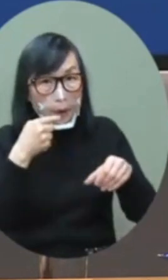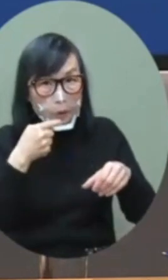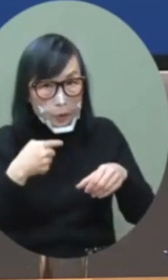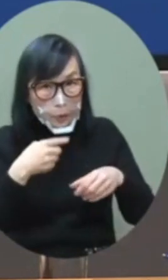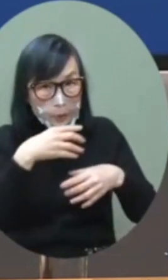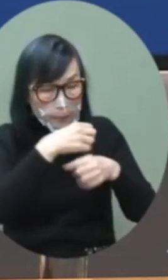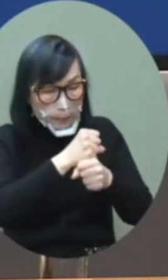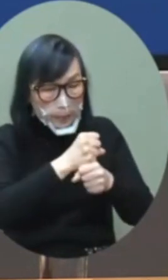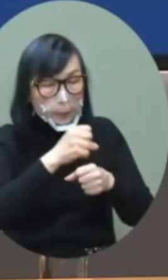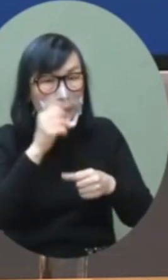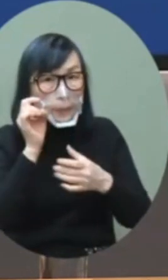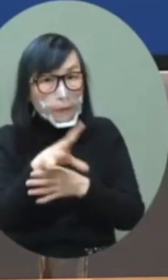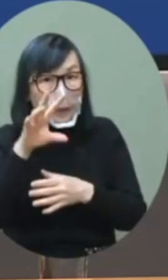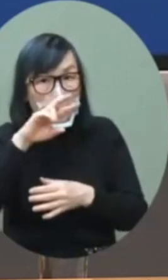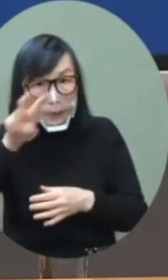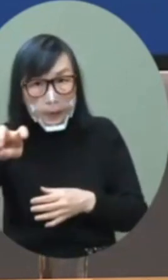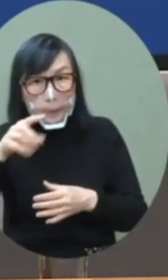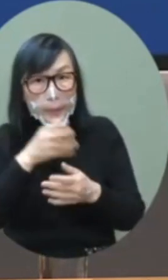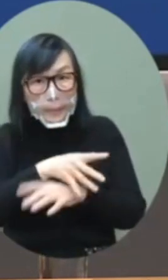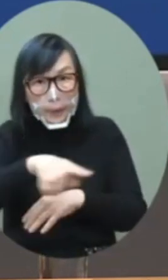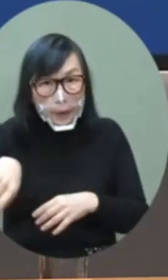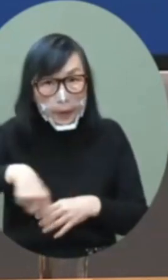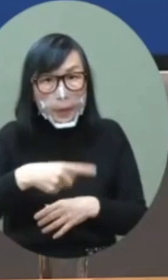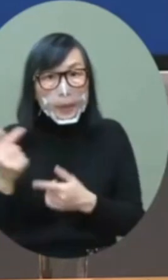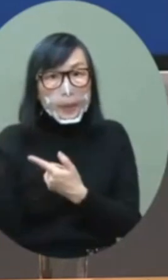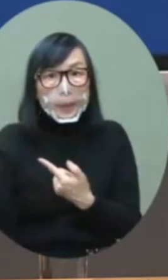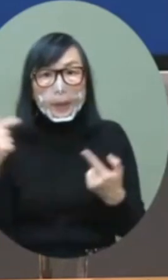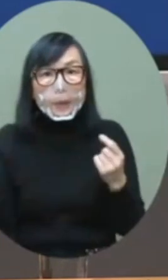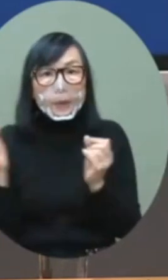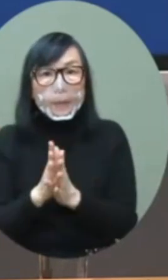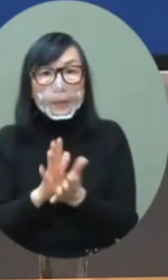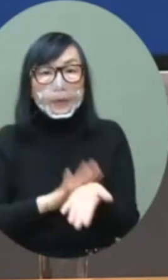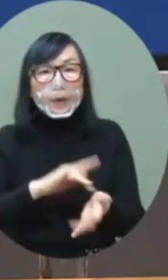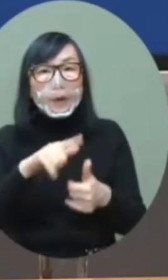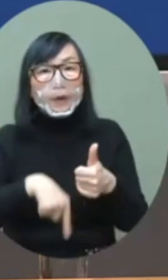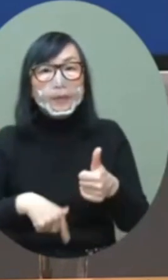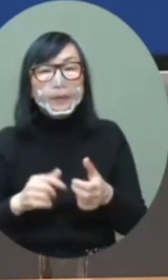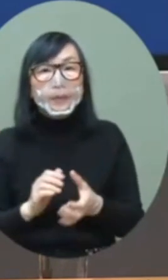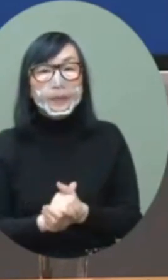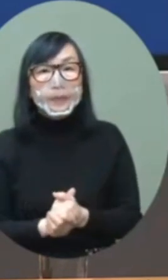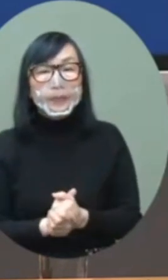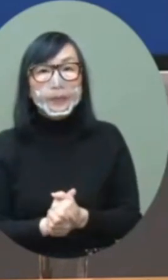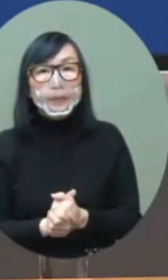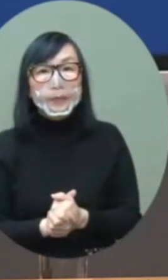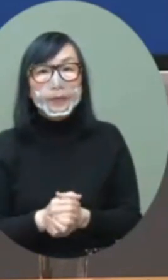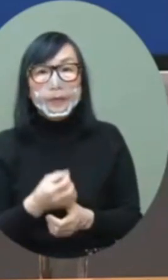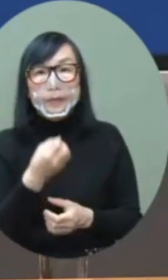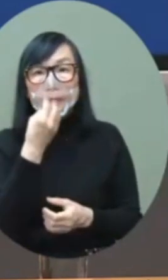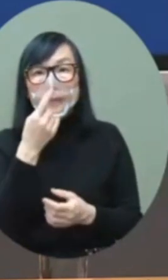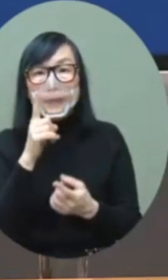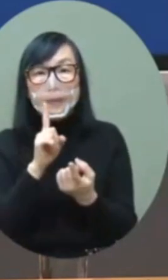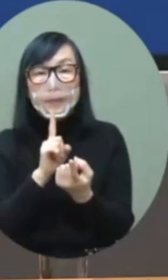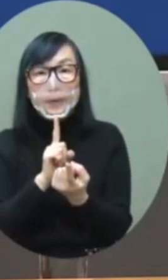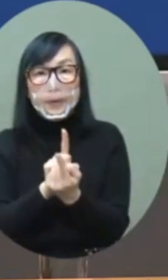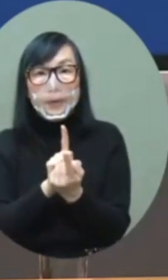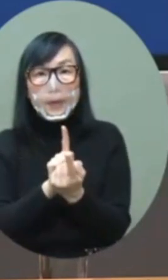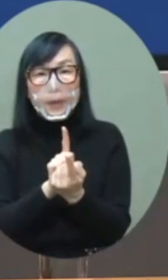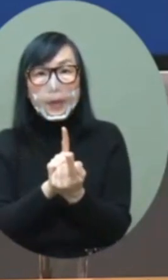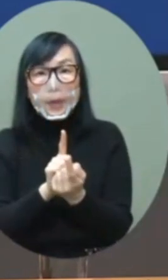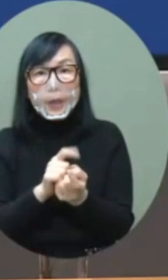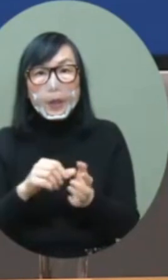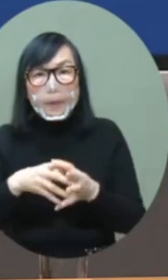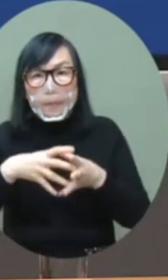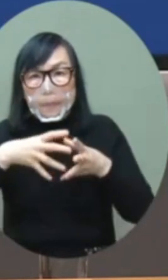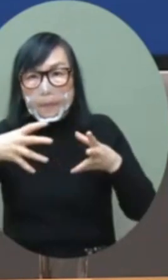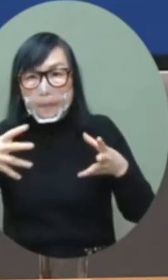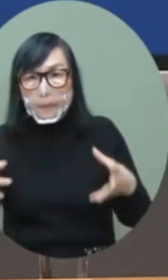咧，早發現喺社區仍然有嘅感染嘅個案。香港面對咁大嘅呢一波